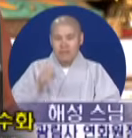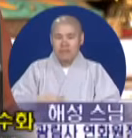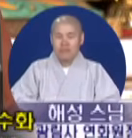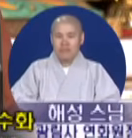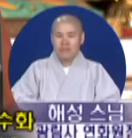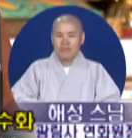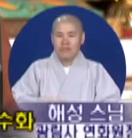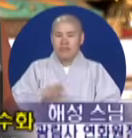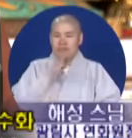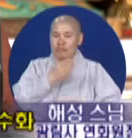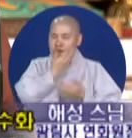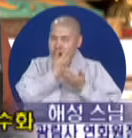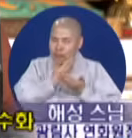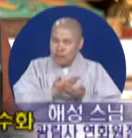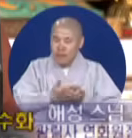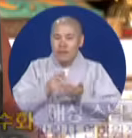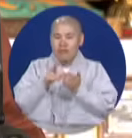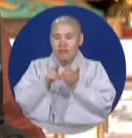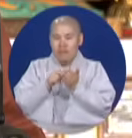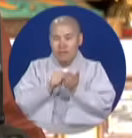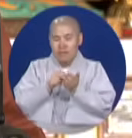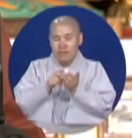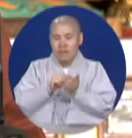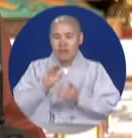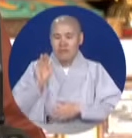이게 아주 중요한 과제입니다.